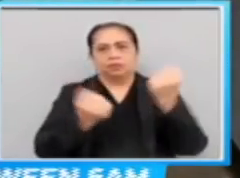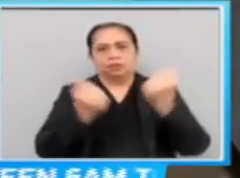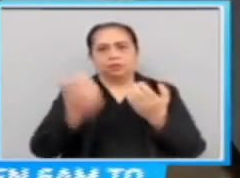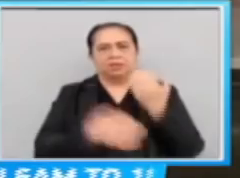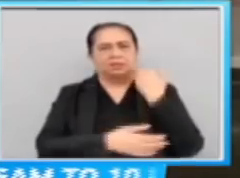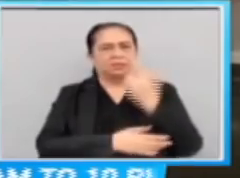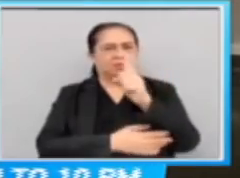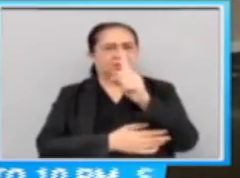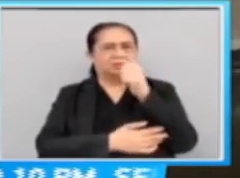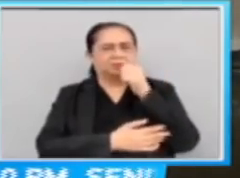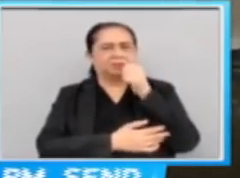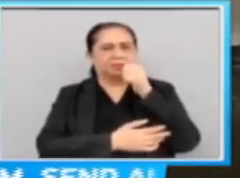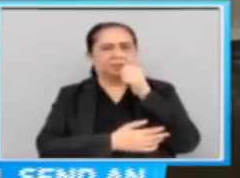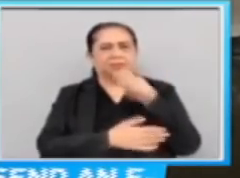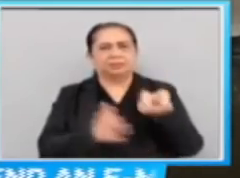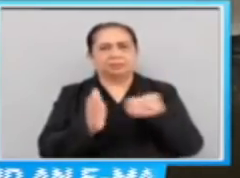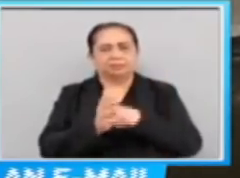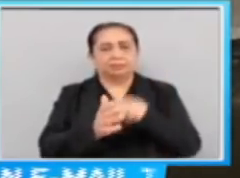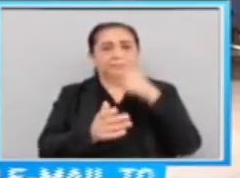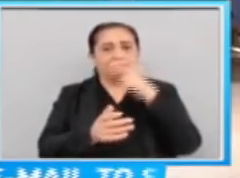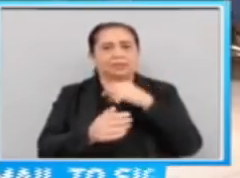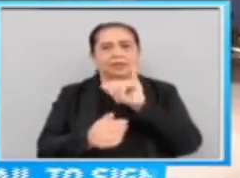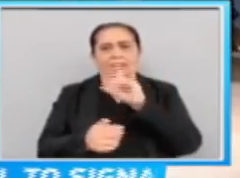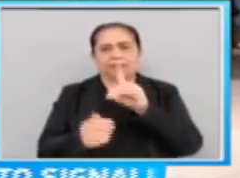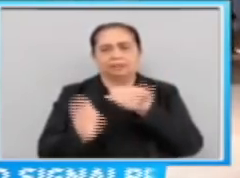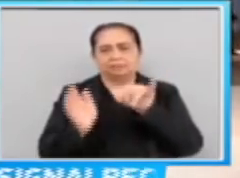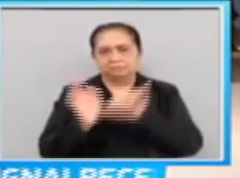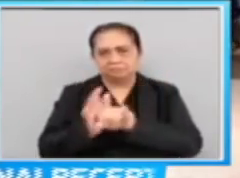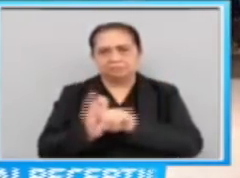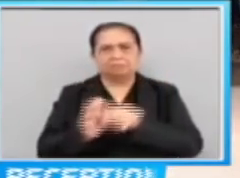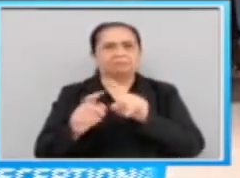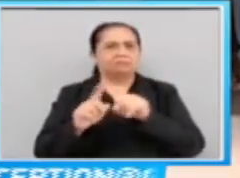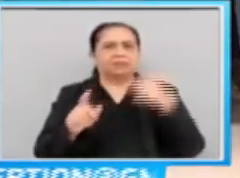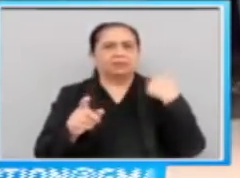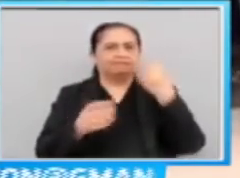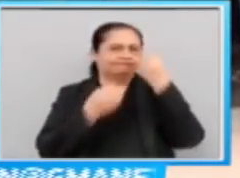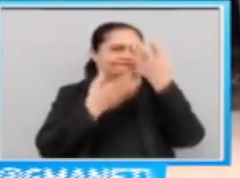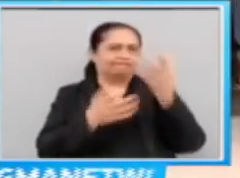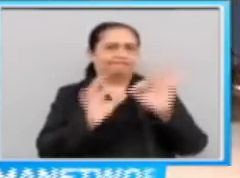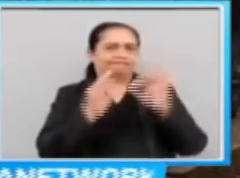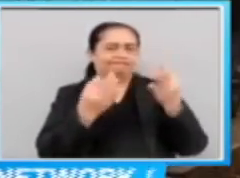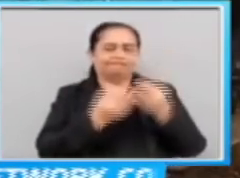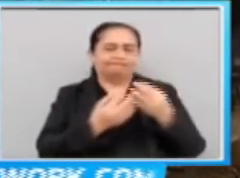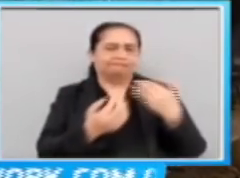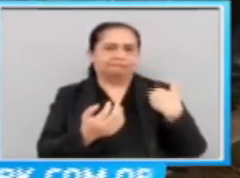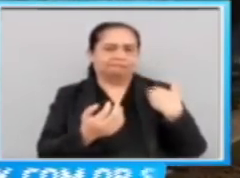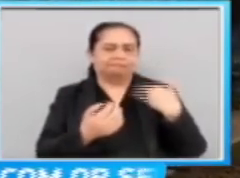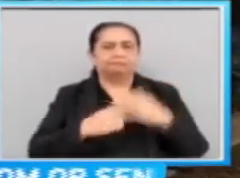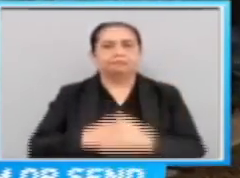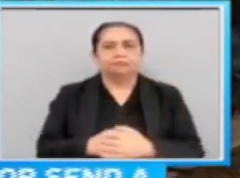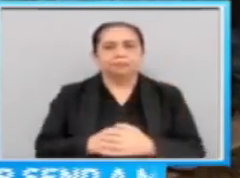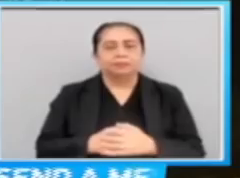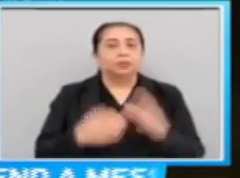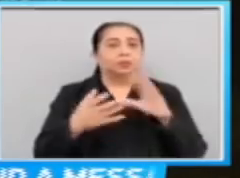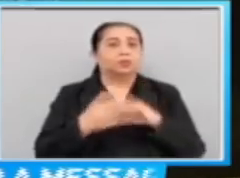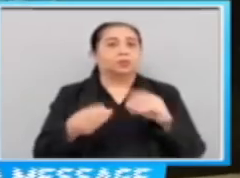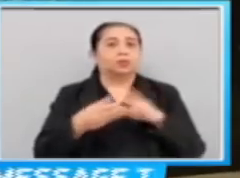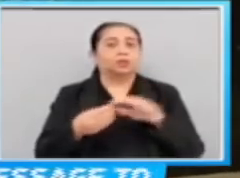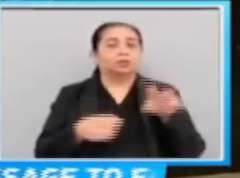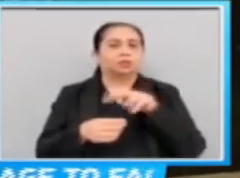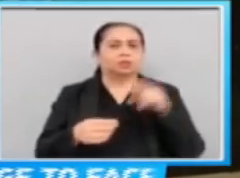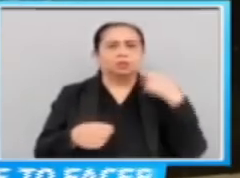babaeng pasahero. May nakuha ang pagkakakilanlan sa kanya, pero hindi pa na ipagbibigay alam sa mga kaanak ang pangyayari. Kwento ng mga residente, may